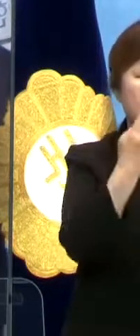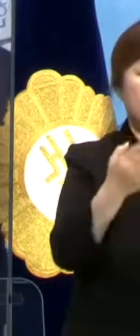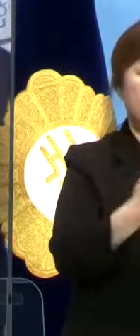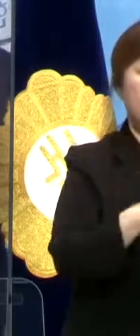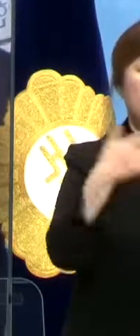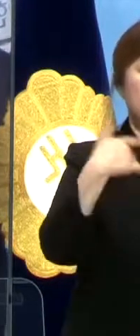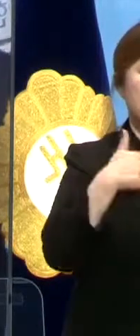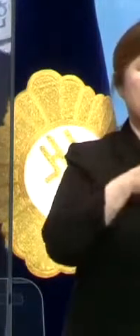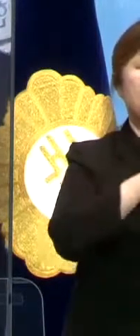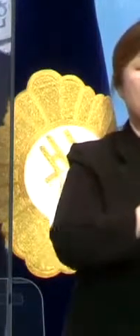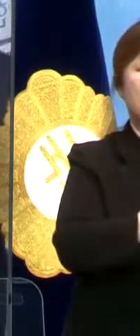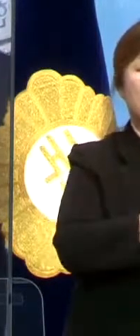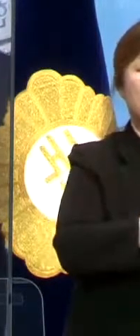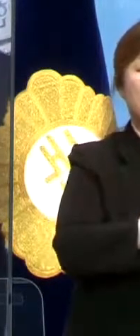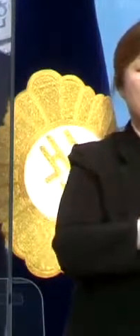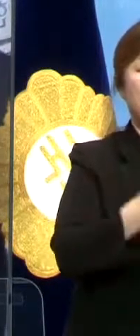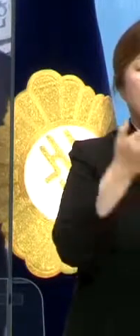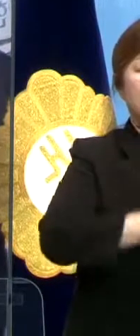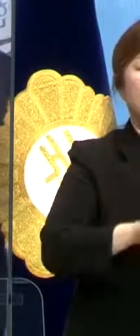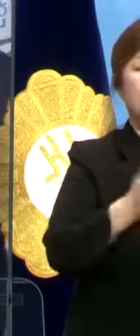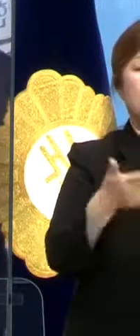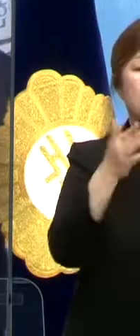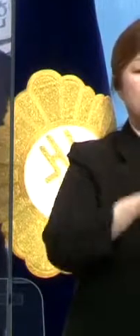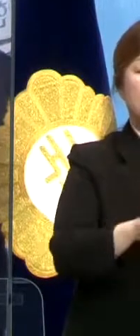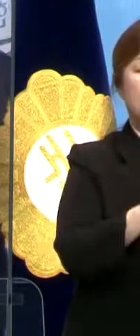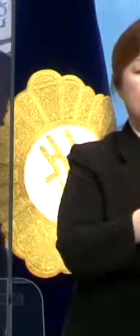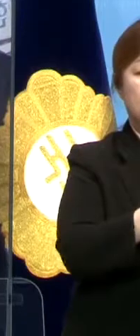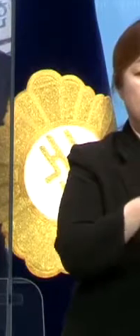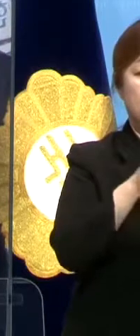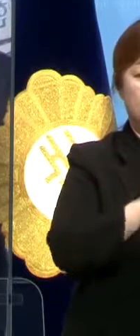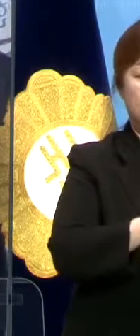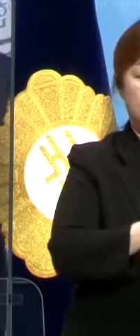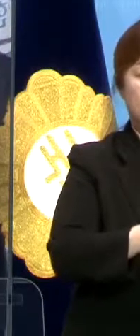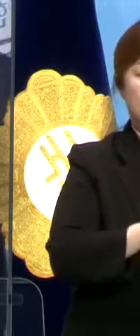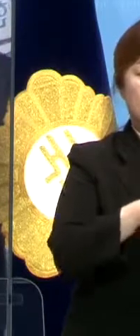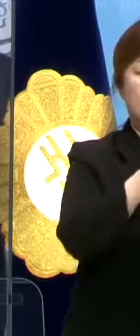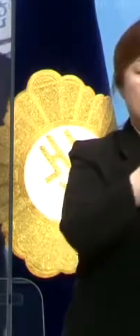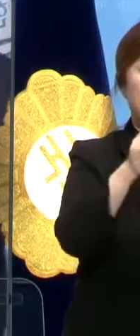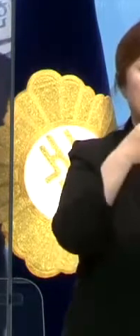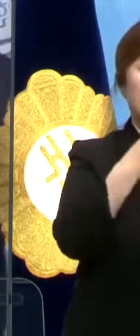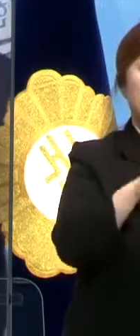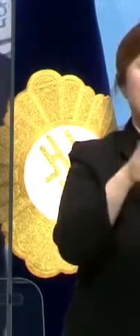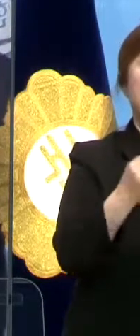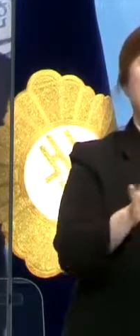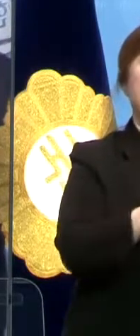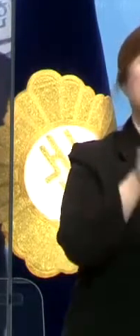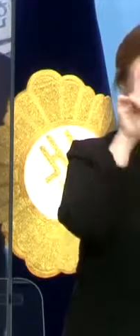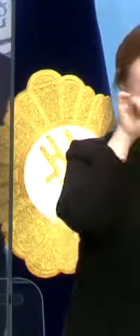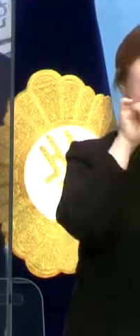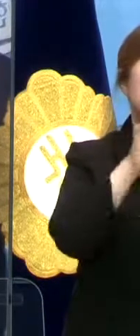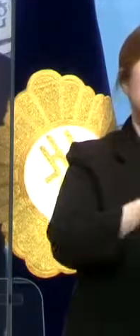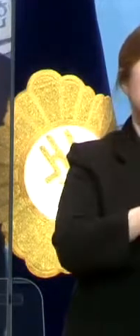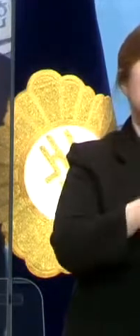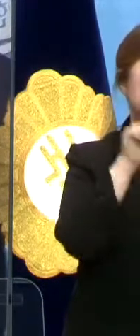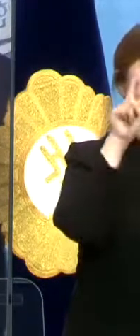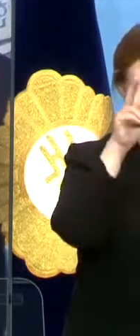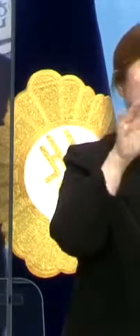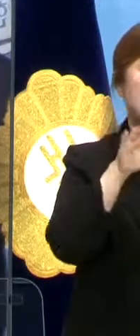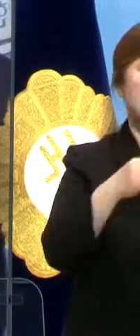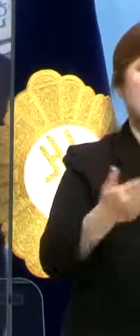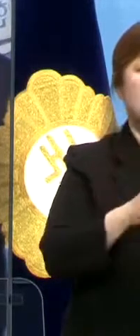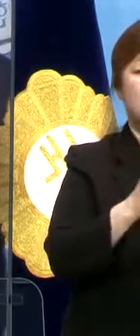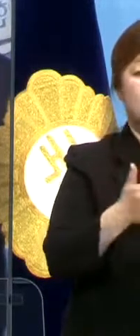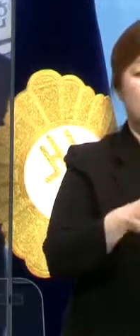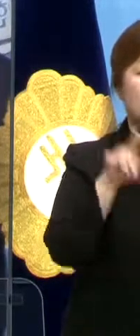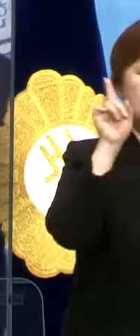정규직은 아니기 때문에 비정규직 일용직 이 아닙니다 위장 일용직 이 고욤 상용 비정규 이기다